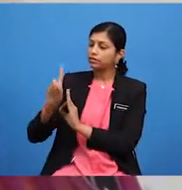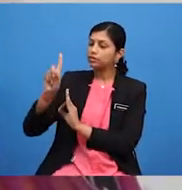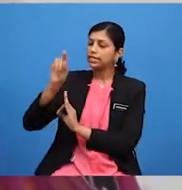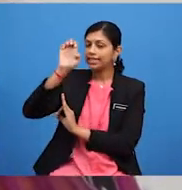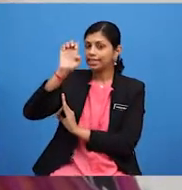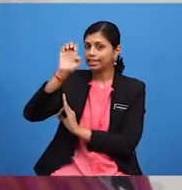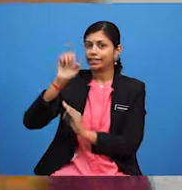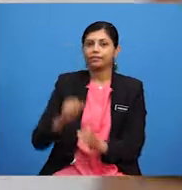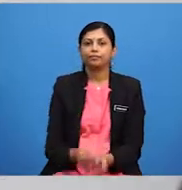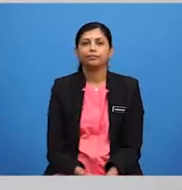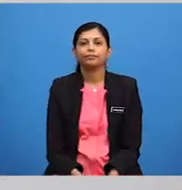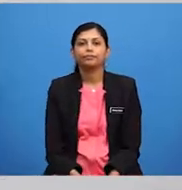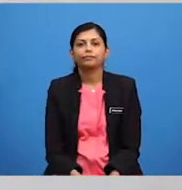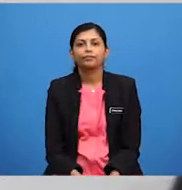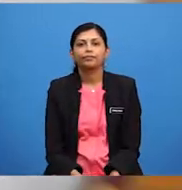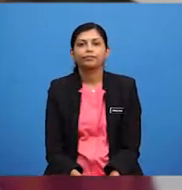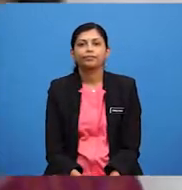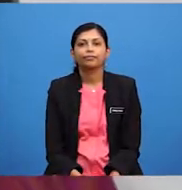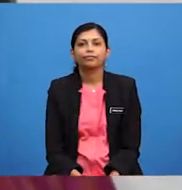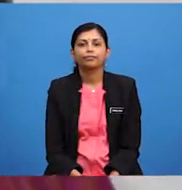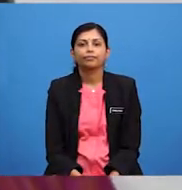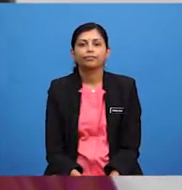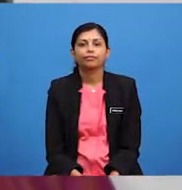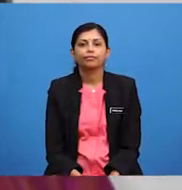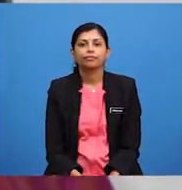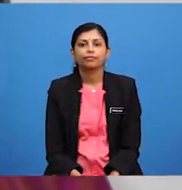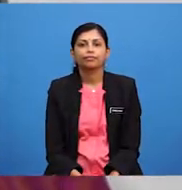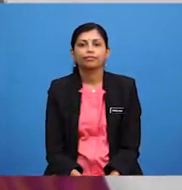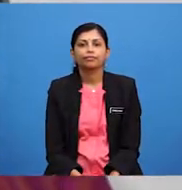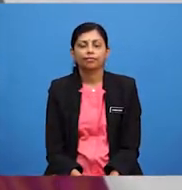atas menjadikan garisan FE.